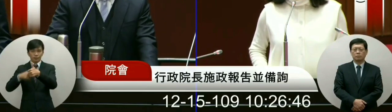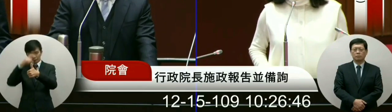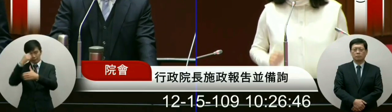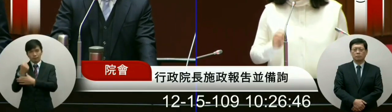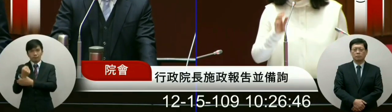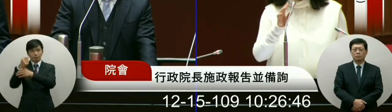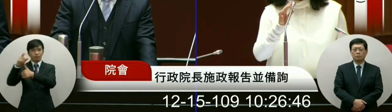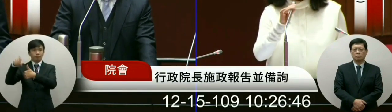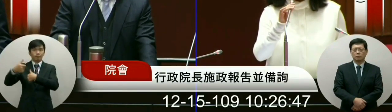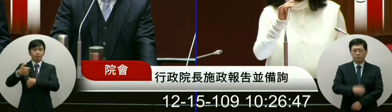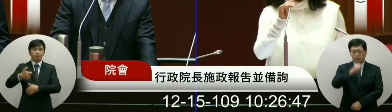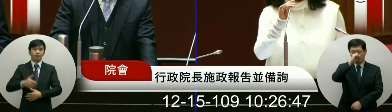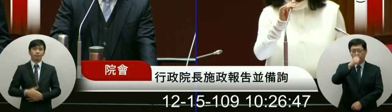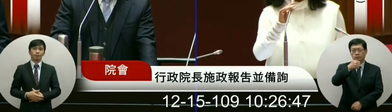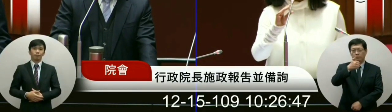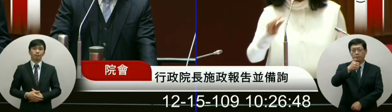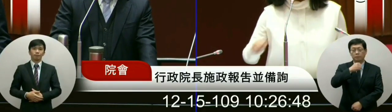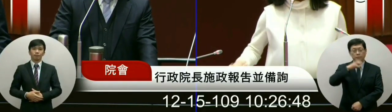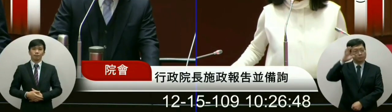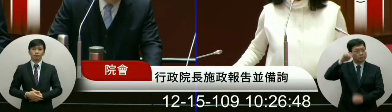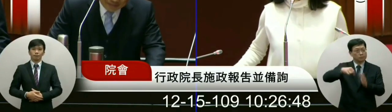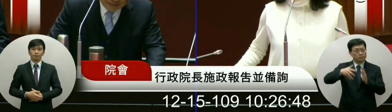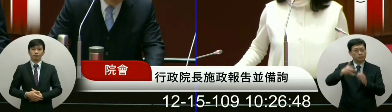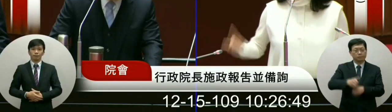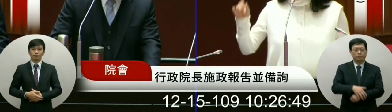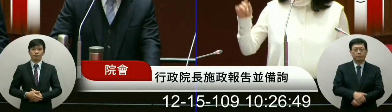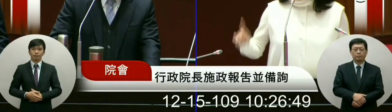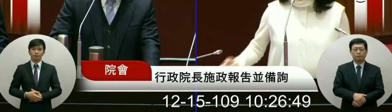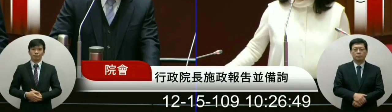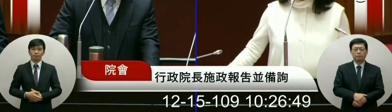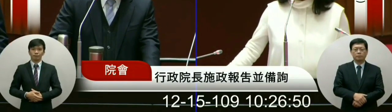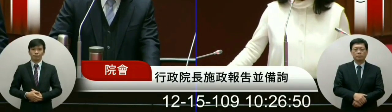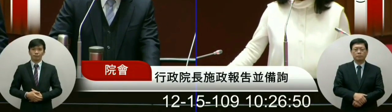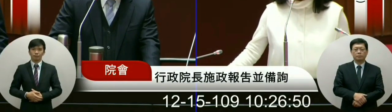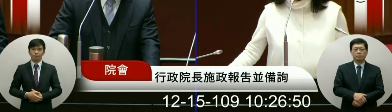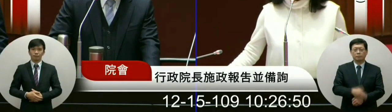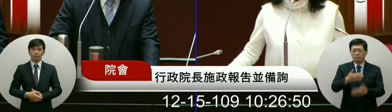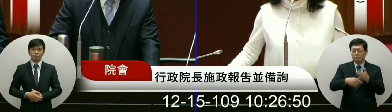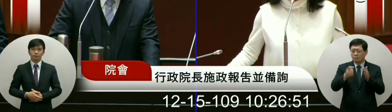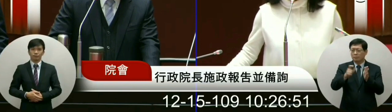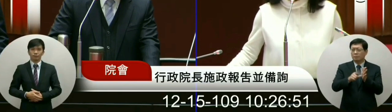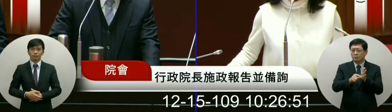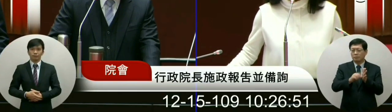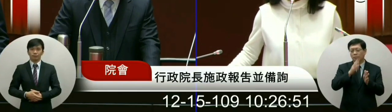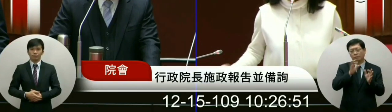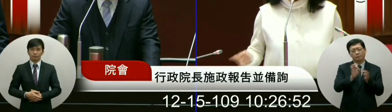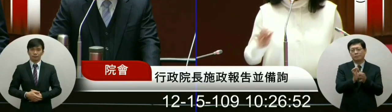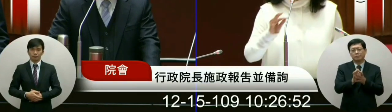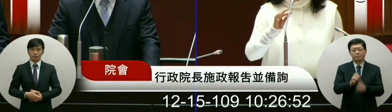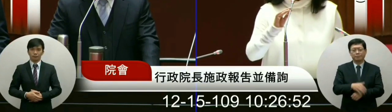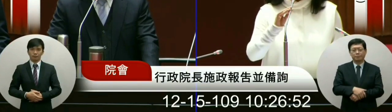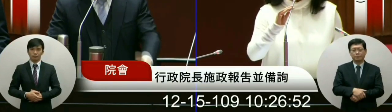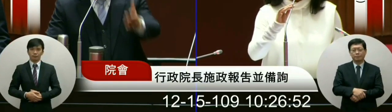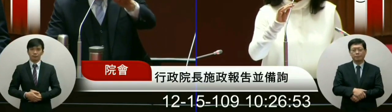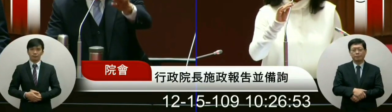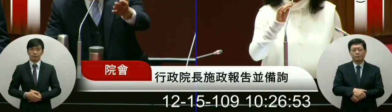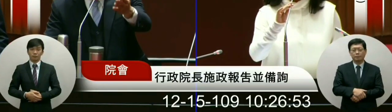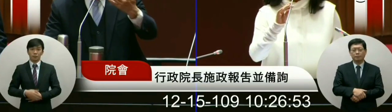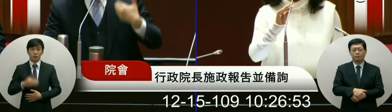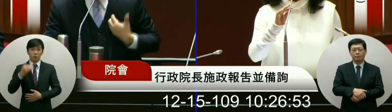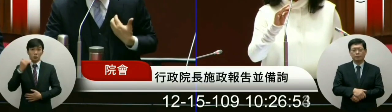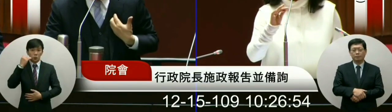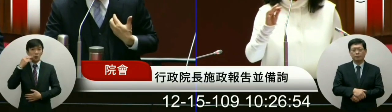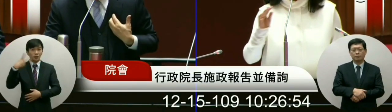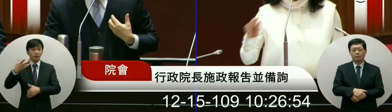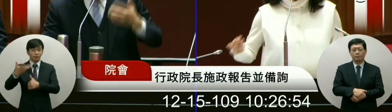教。 好，谢谢苏院长哈。还有一点时间，但是没有关系。 如果你可